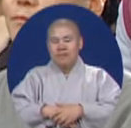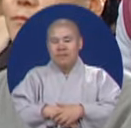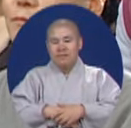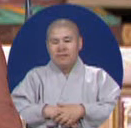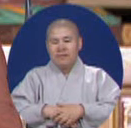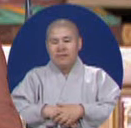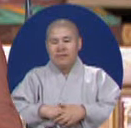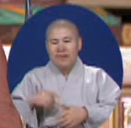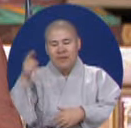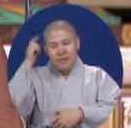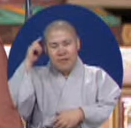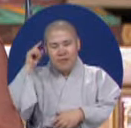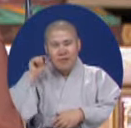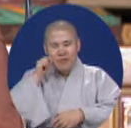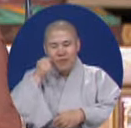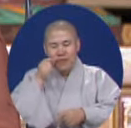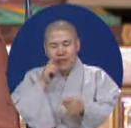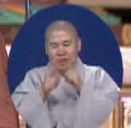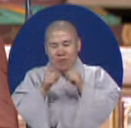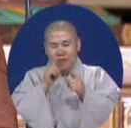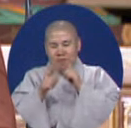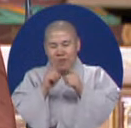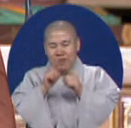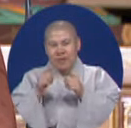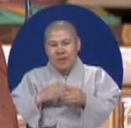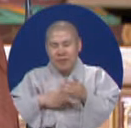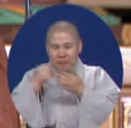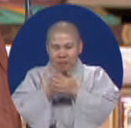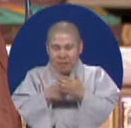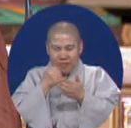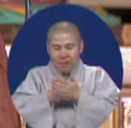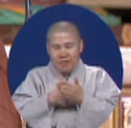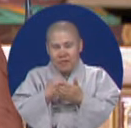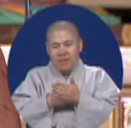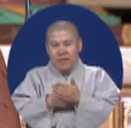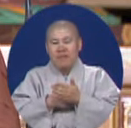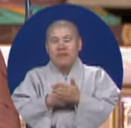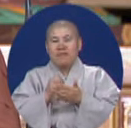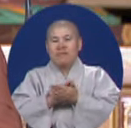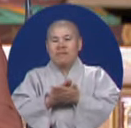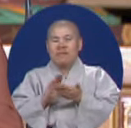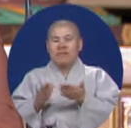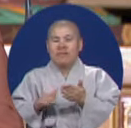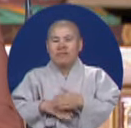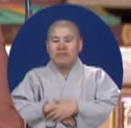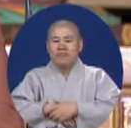왜 이렇게 어려운 말을 쓰는지 참 나도 딱해요. 내가 생각해도.